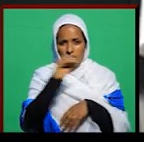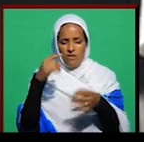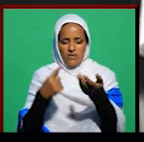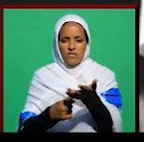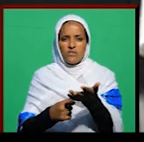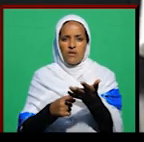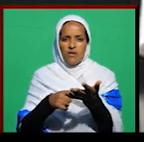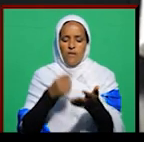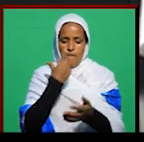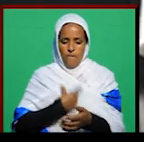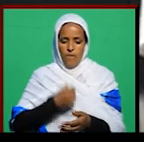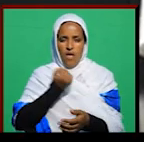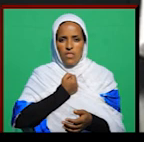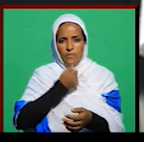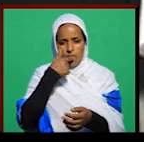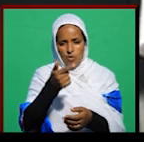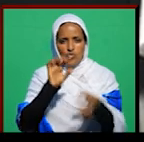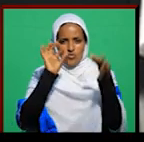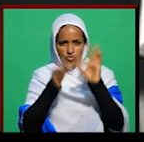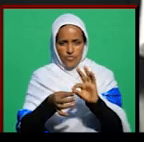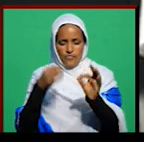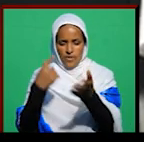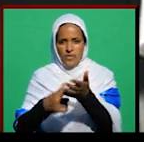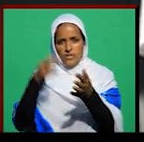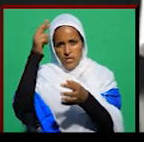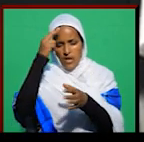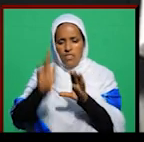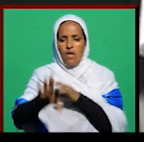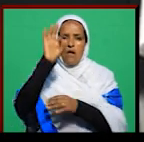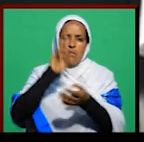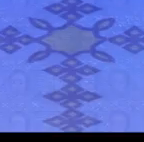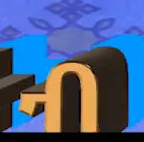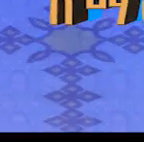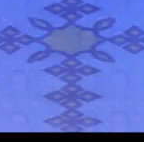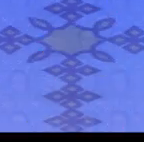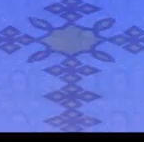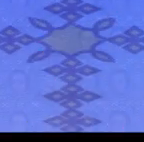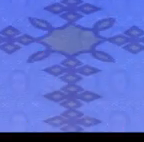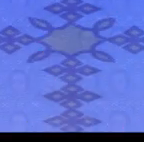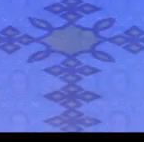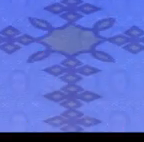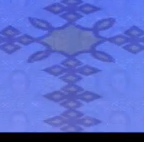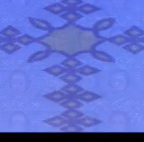እና ስለዚህ ማህተም የሚለውን ትርጉም በዚህ አማካኝነት ያገኛል ማለት ነው።